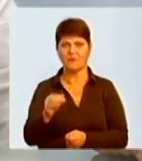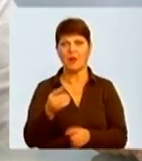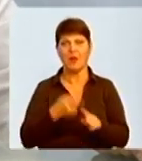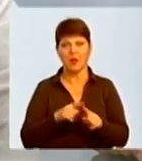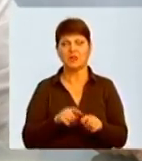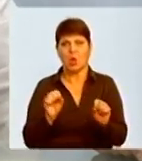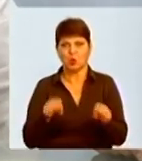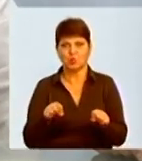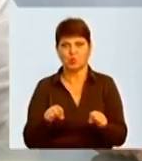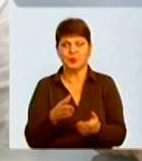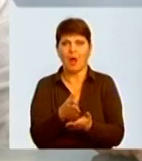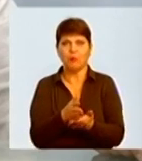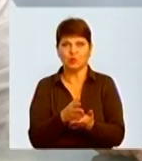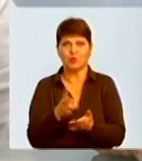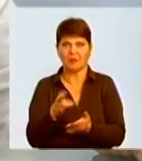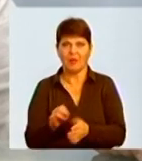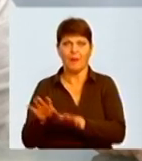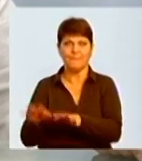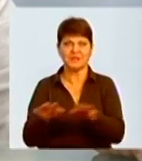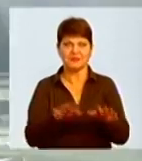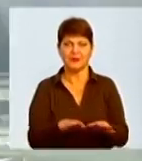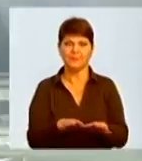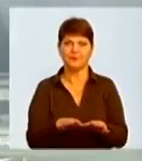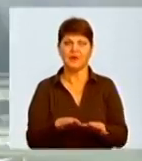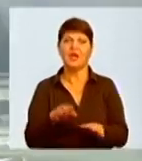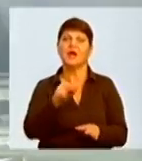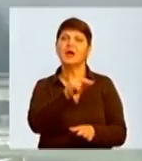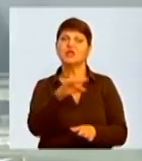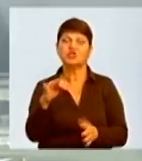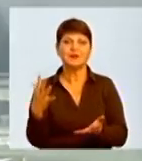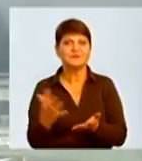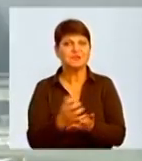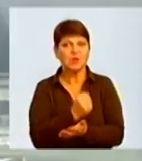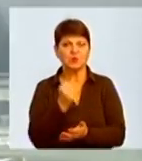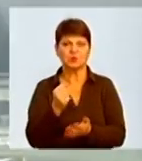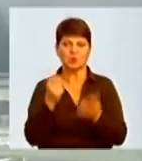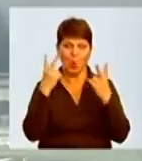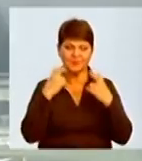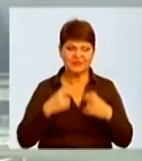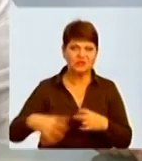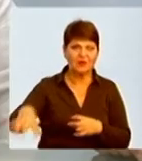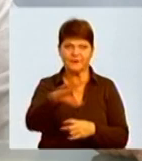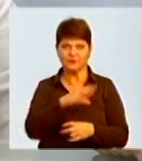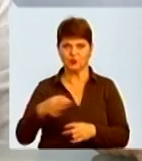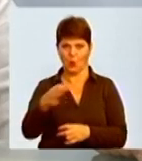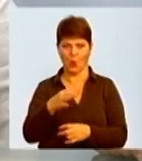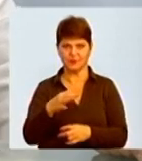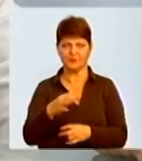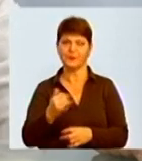доступна послуга на місцях. Чи вдалося охопити такими обстеженнями всю область? У нас